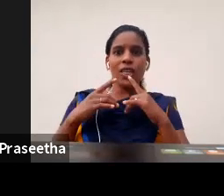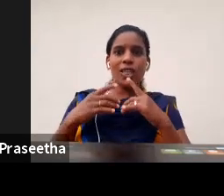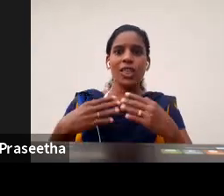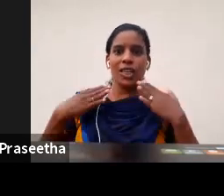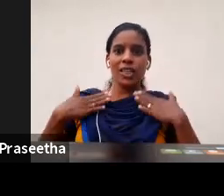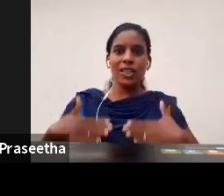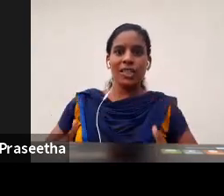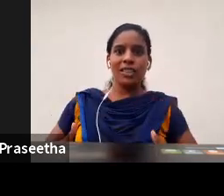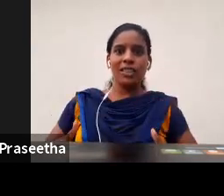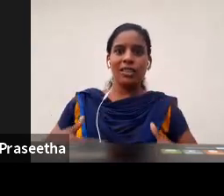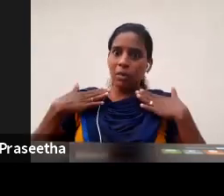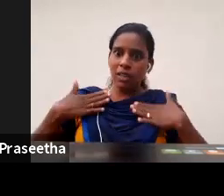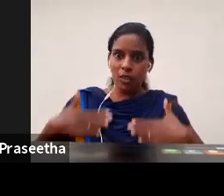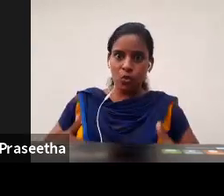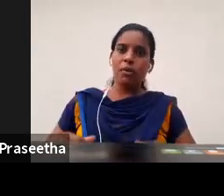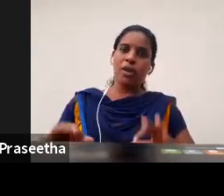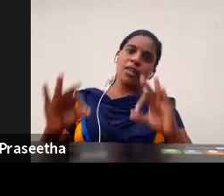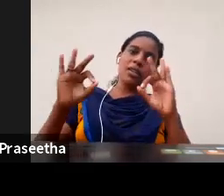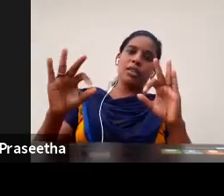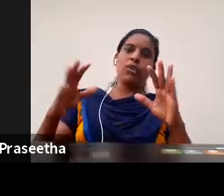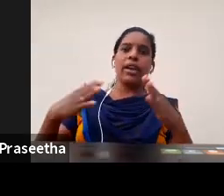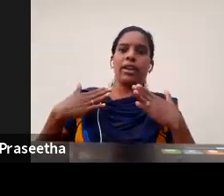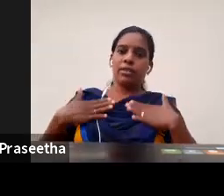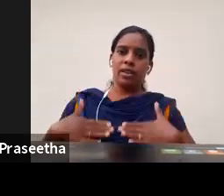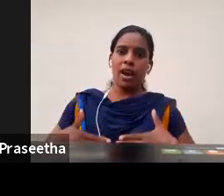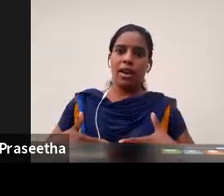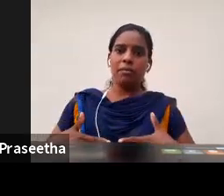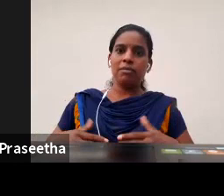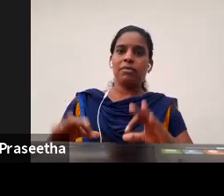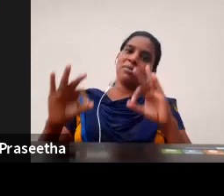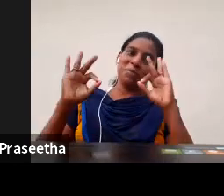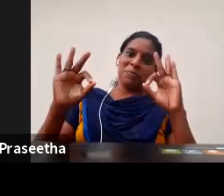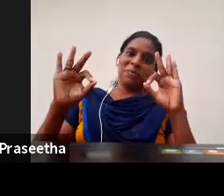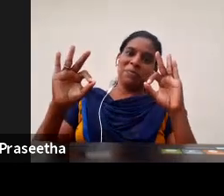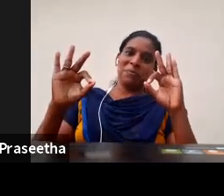മുഖമാണ് ശ്രദ്ധിക്കേണ്ടത്. നമ്മള് സുഖമാണ് എന്നുള്ളത് ഫൈൻ, ഐ ആം